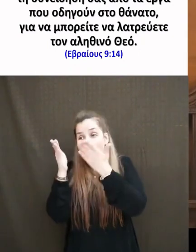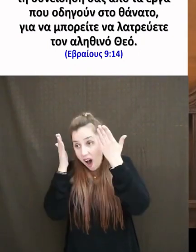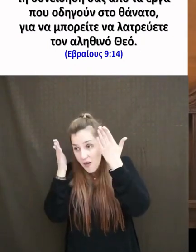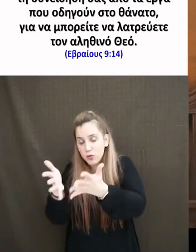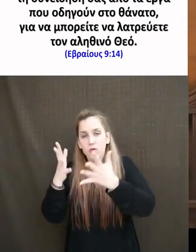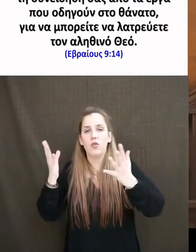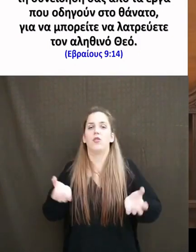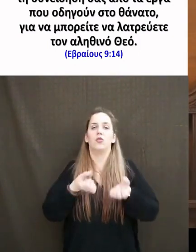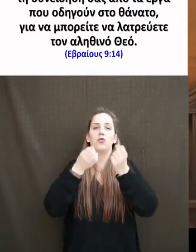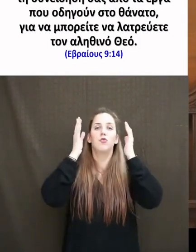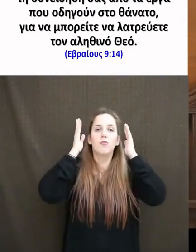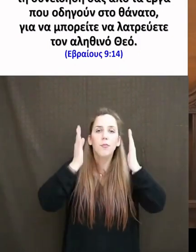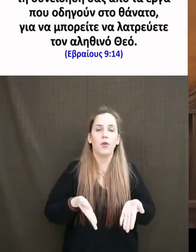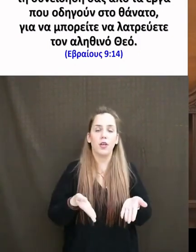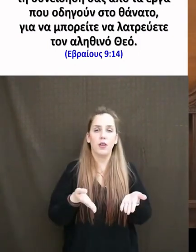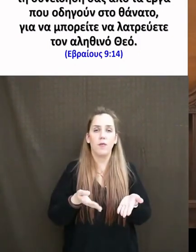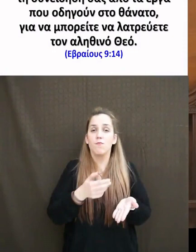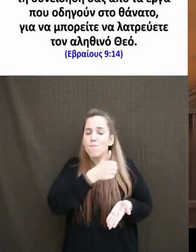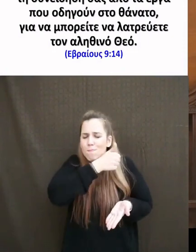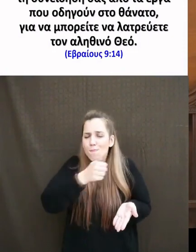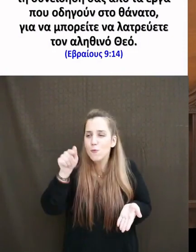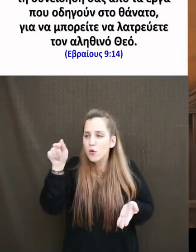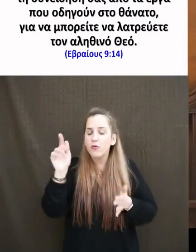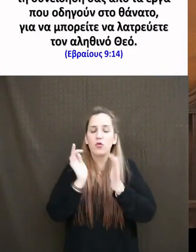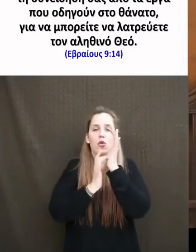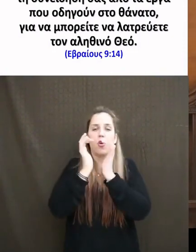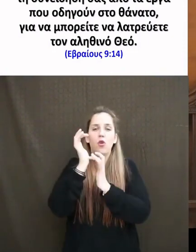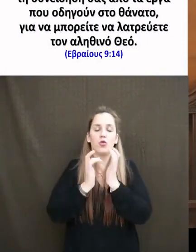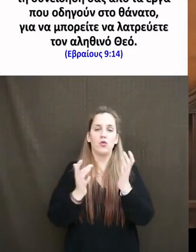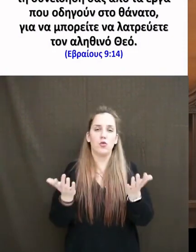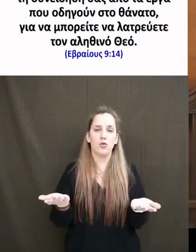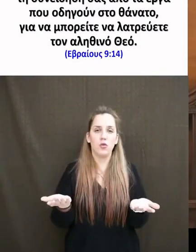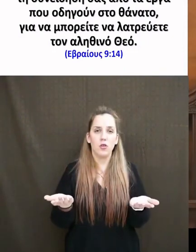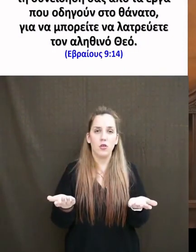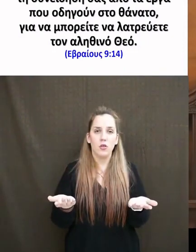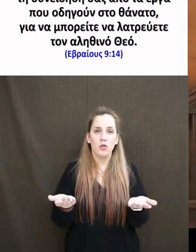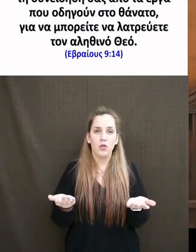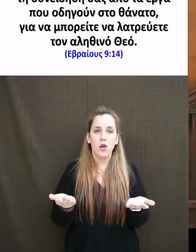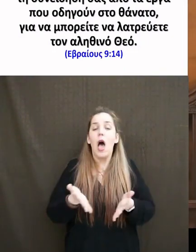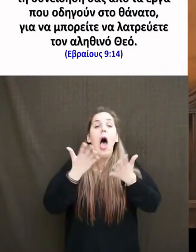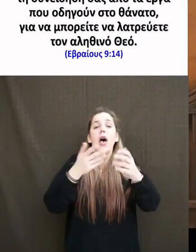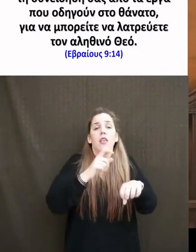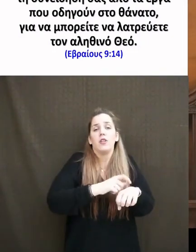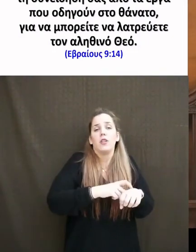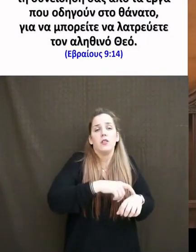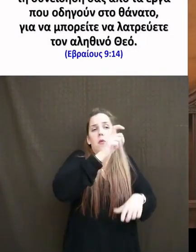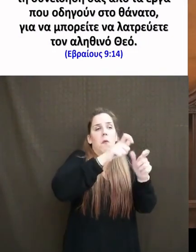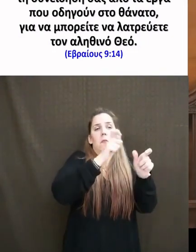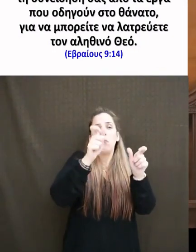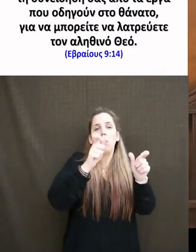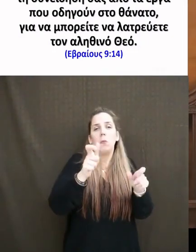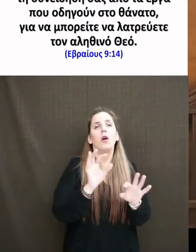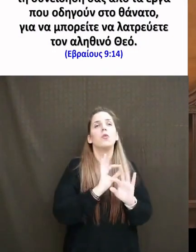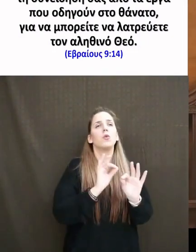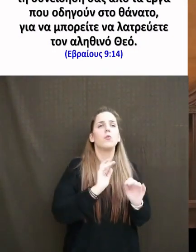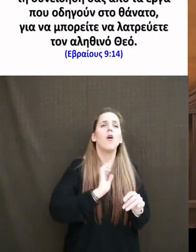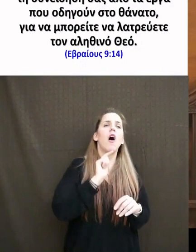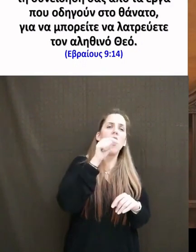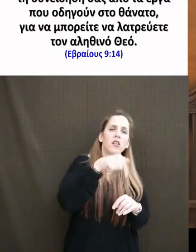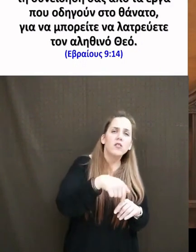σώζουν οι άνθρωποι, μόνο ο Χριστός σώζει. Εάν λοιπόν κάποιος δεν στραφεί στο Χριστό, ούτε η